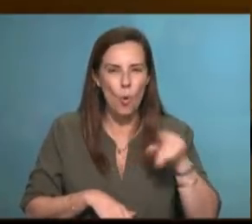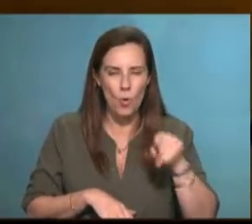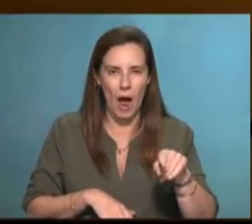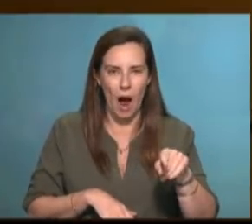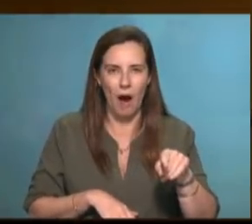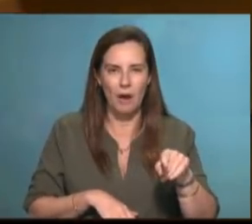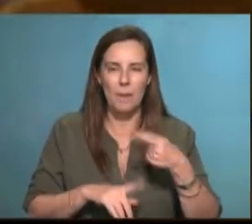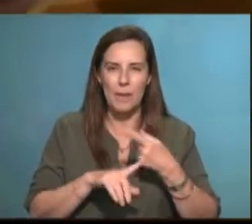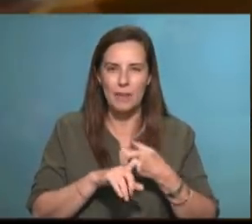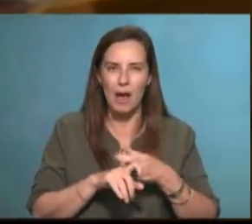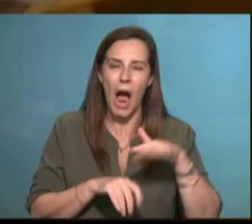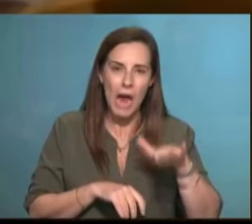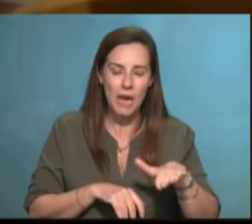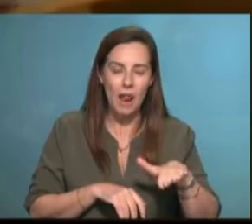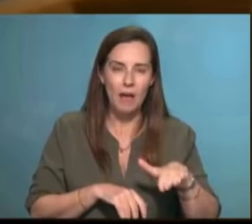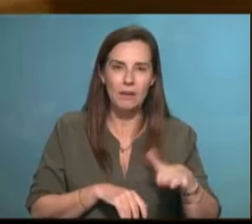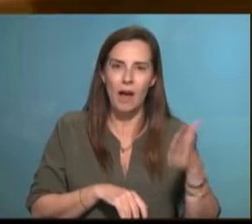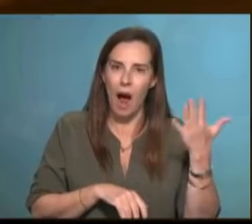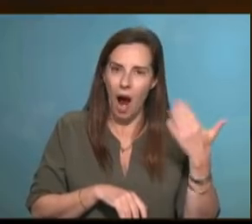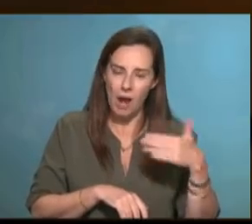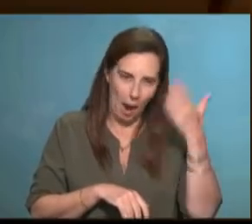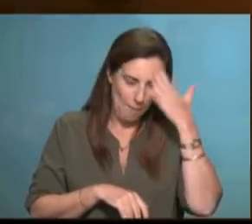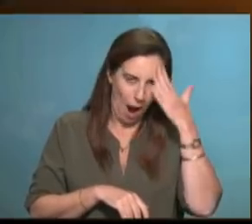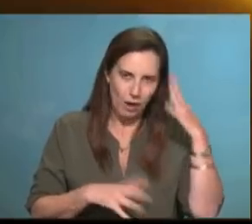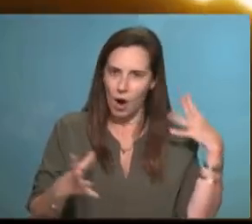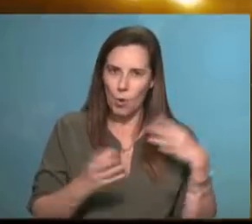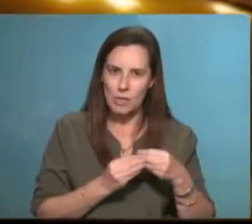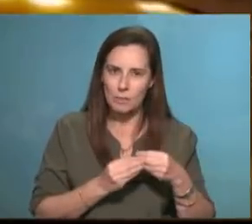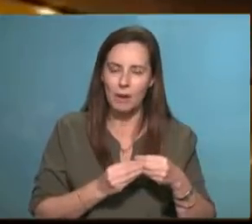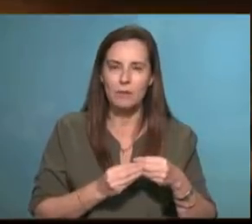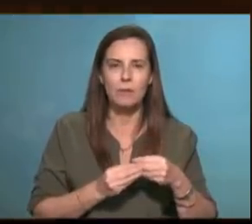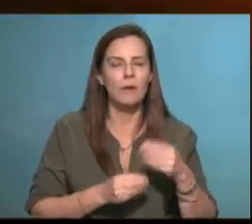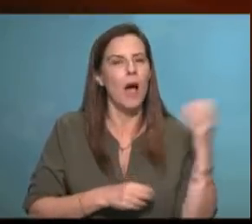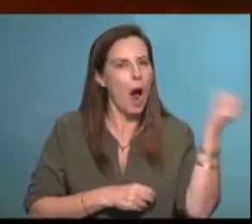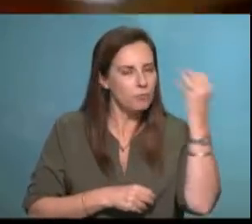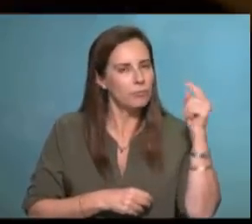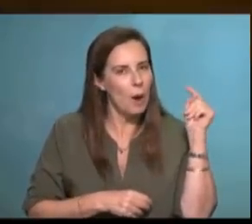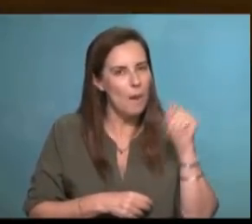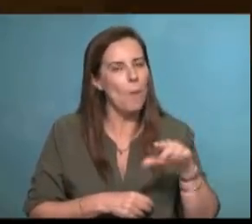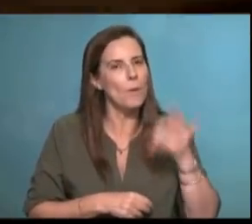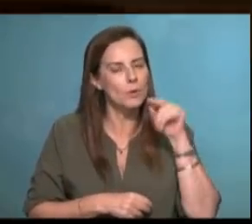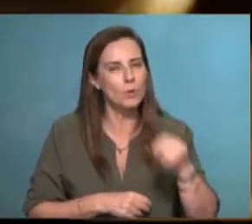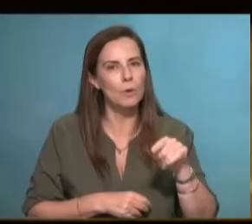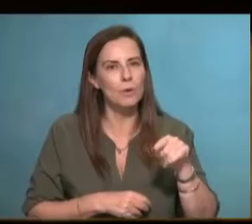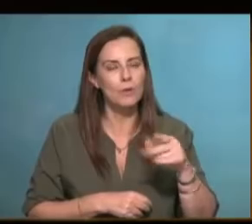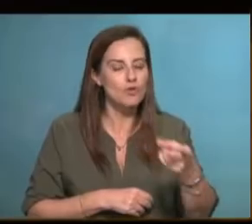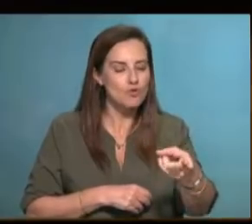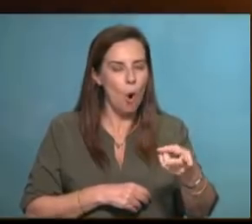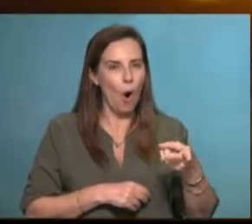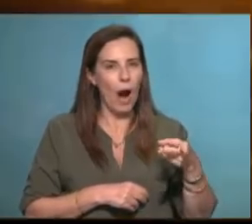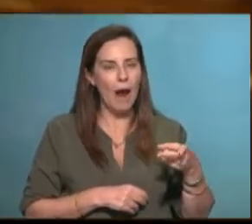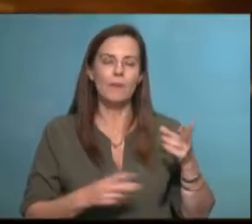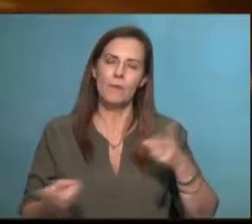של נהריה. הילד אגב היה בהכרה לאורך כל השעות האלה. כוחות ההצלה שהגיעו למקום מצאו אותו פשוט שוכב על הכביש ופינו